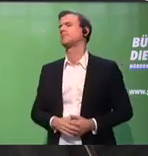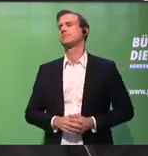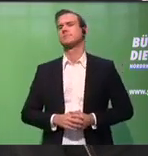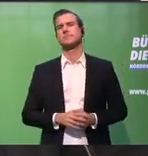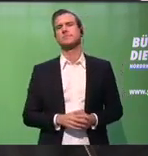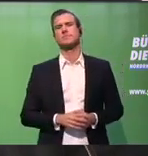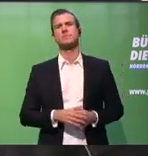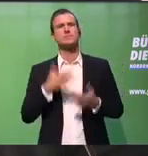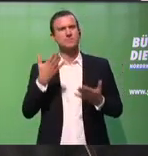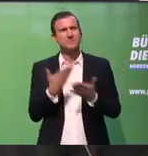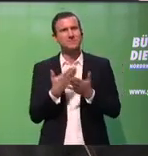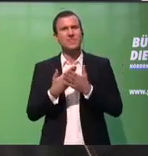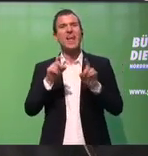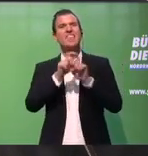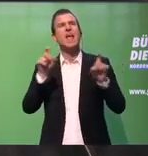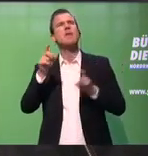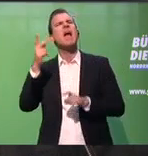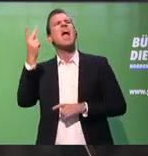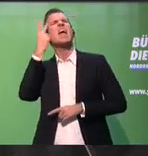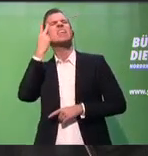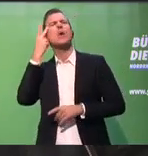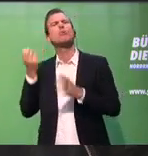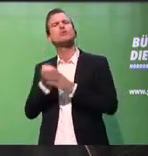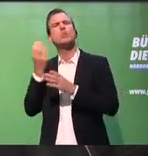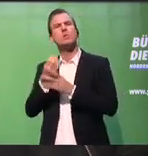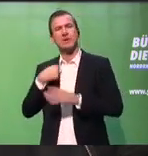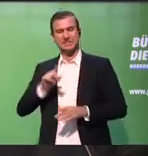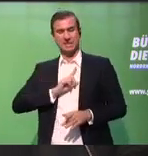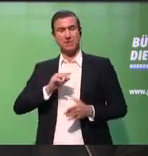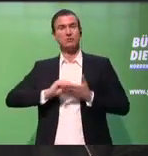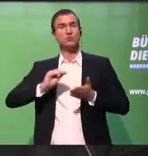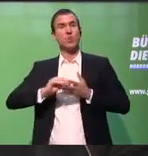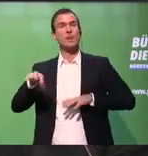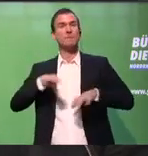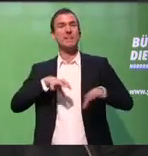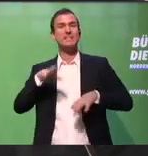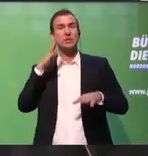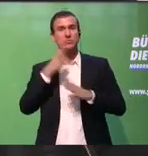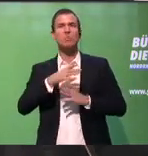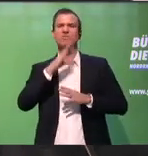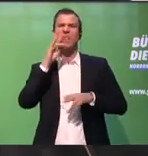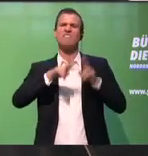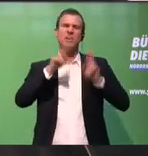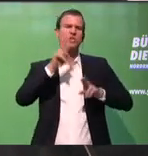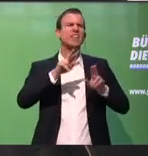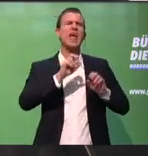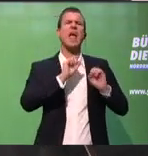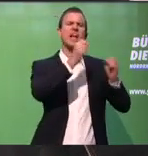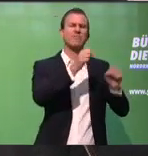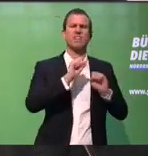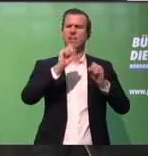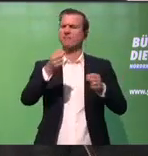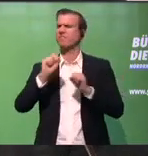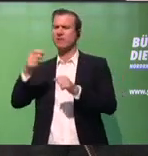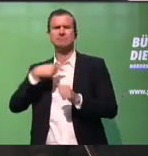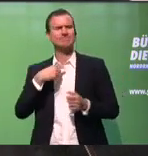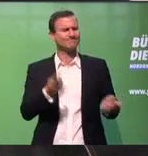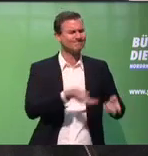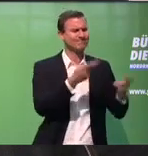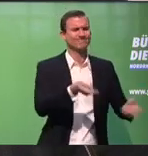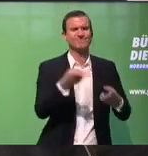Und ich werde dieses Thema Erinnerungskultur, was ich als Schulministerin schon in unterschiedlichen Aktivitäten gepflegt habe,